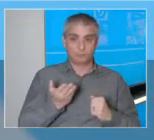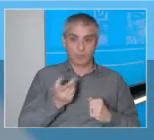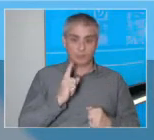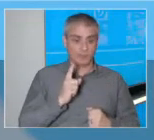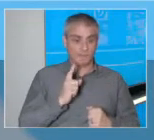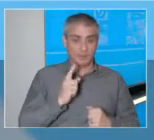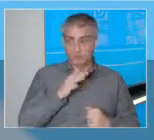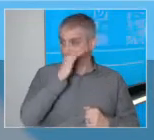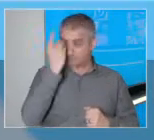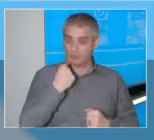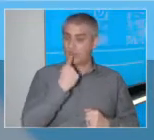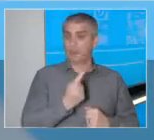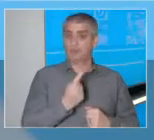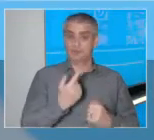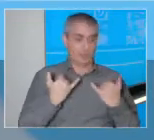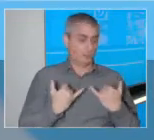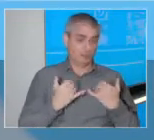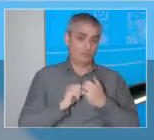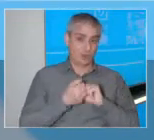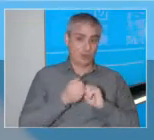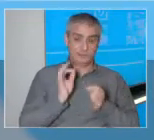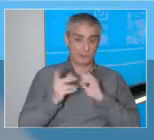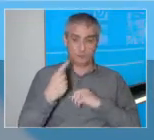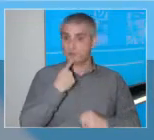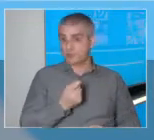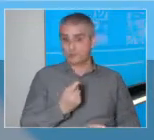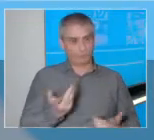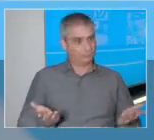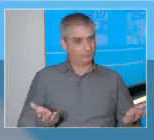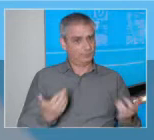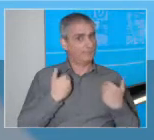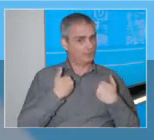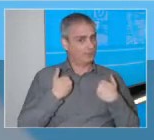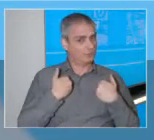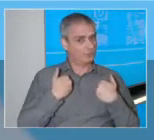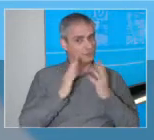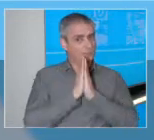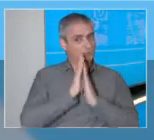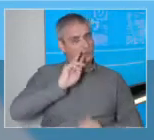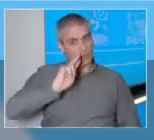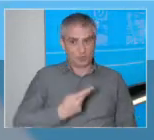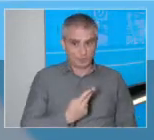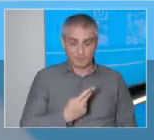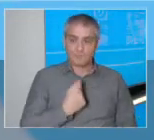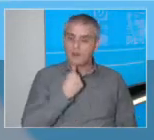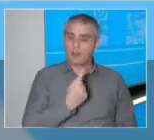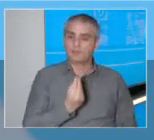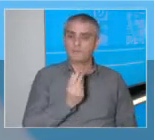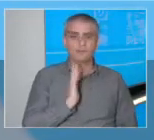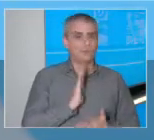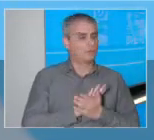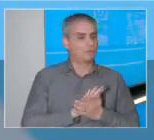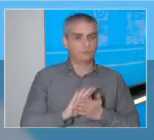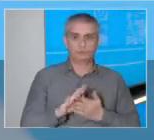אבל מספיק לבוא ולומר כעת, או שהסנגורים יגידו, רבותיי, אנחנו חוזרים על בקשתנו, להגיד דבר מאוד